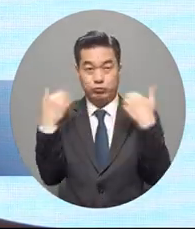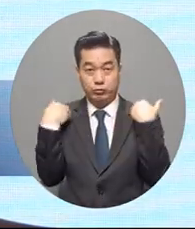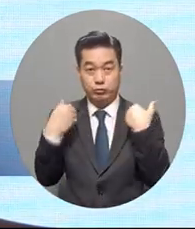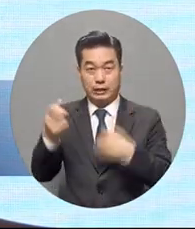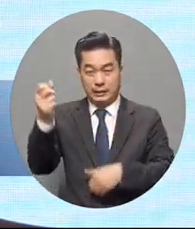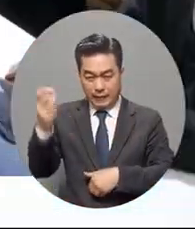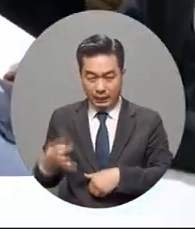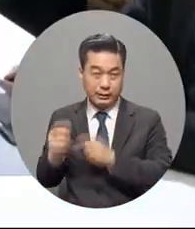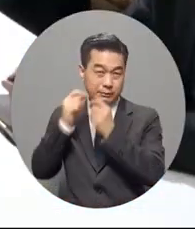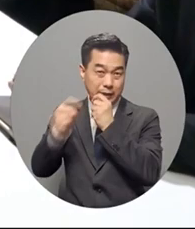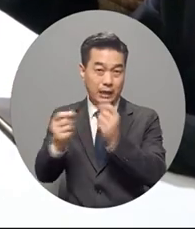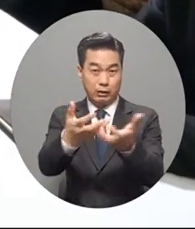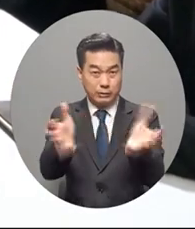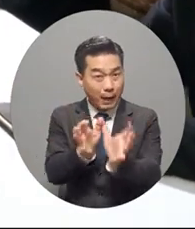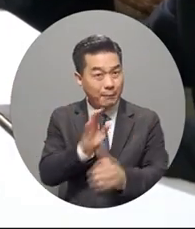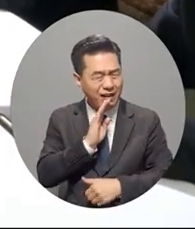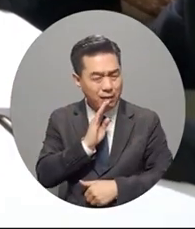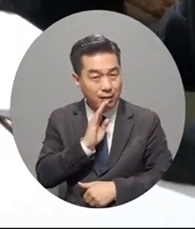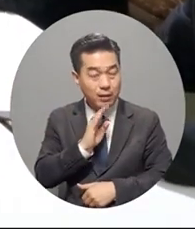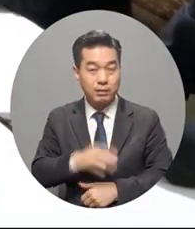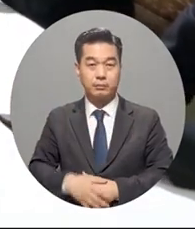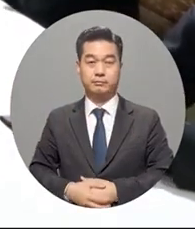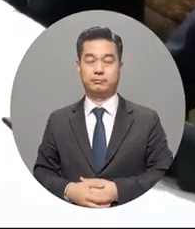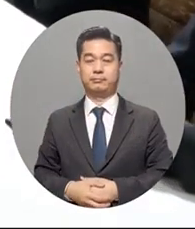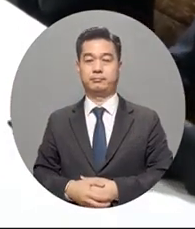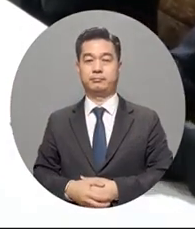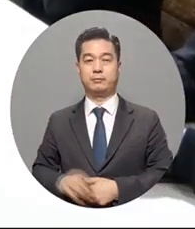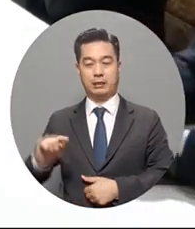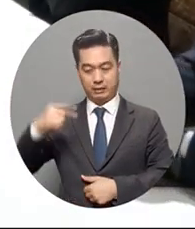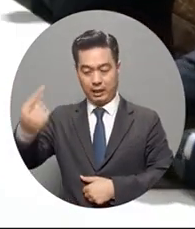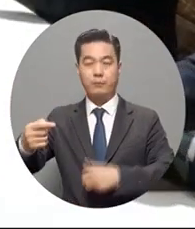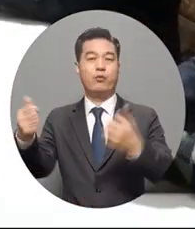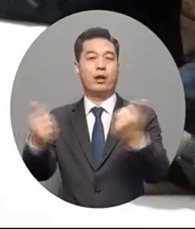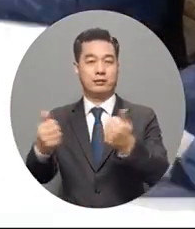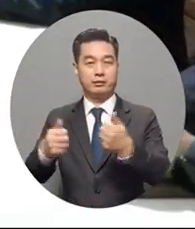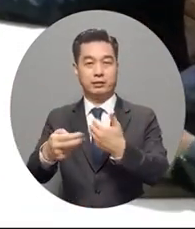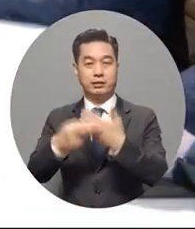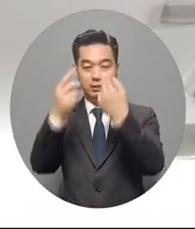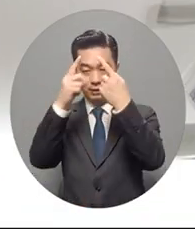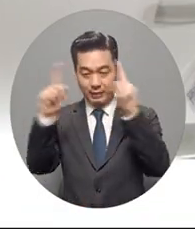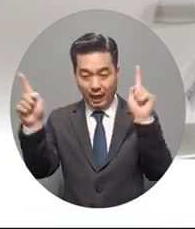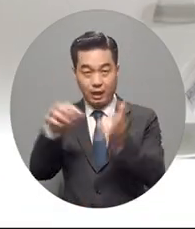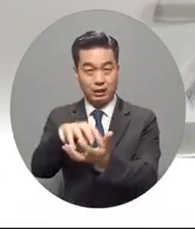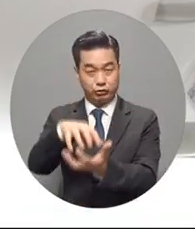사기꾼 집단입니까? 정부와 의협은 다음 회의에서 의대 증원의 기준이 될